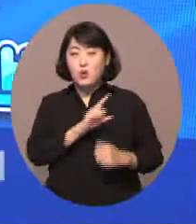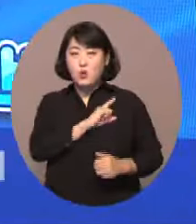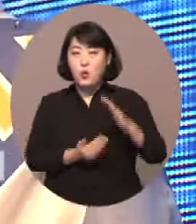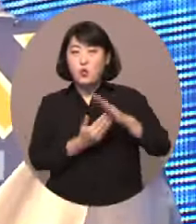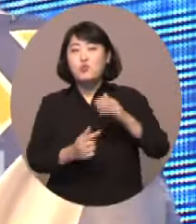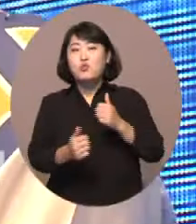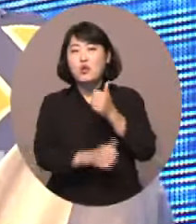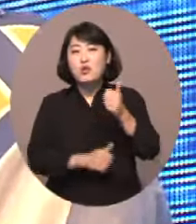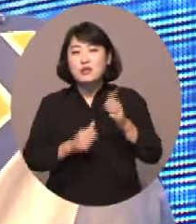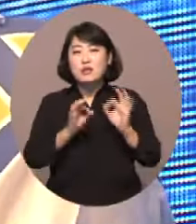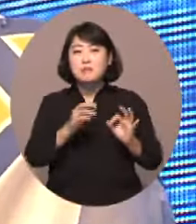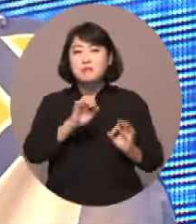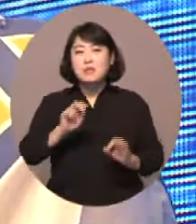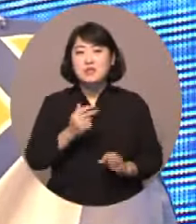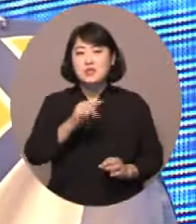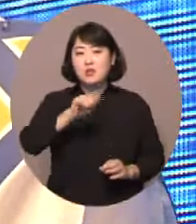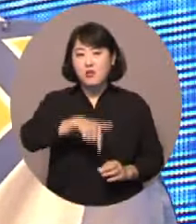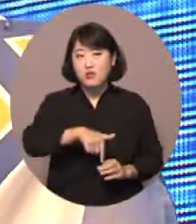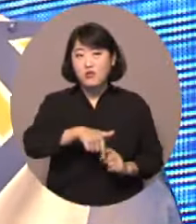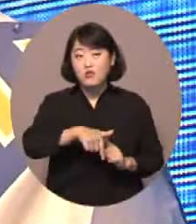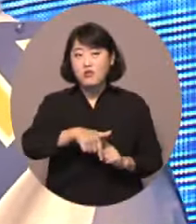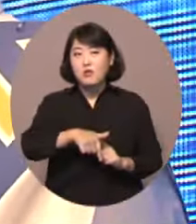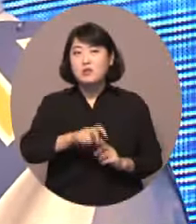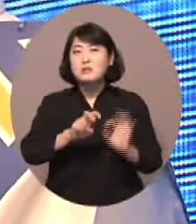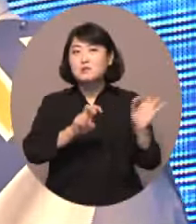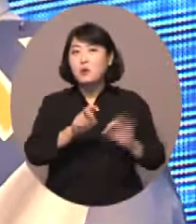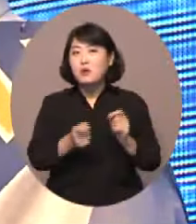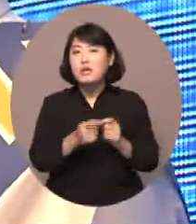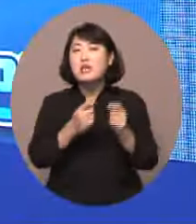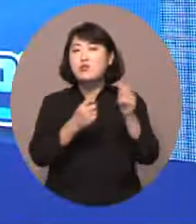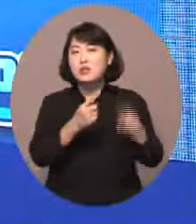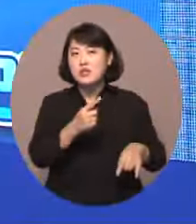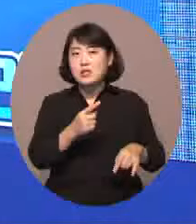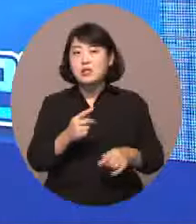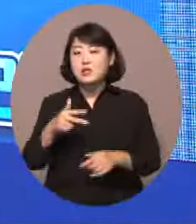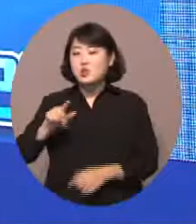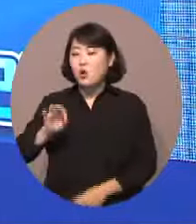후보가 20% 넘는 표를 얻어 1위를 차지했고